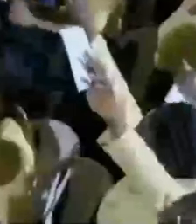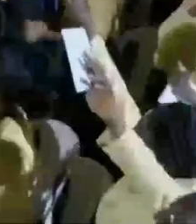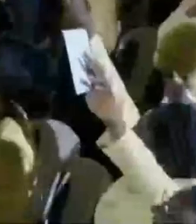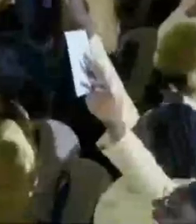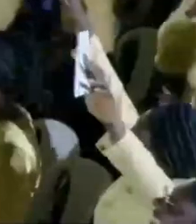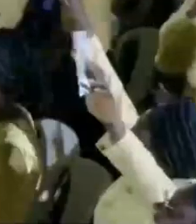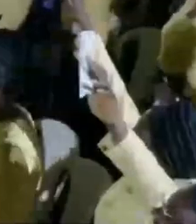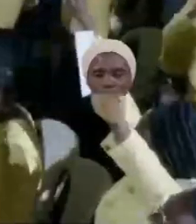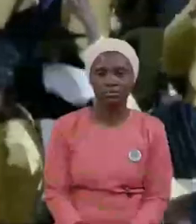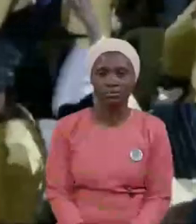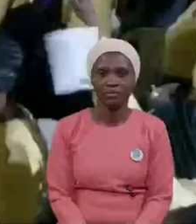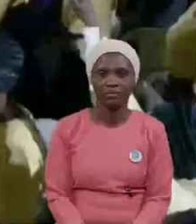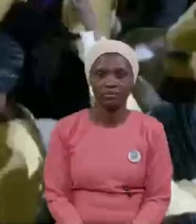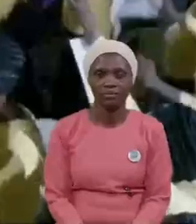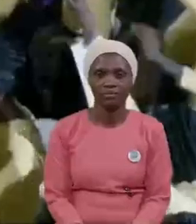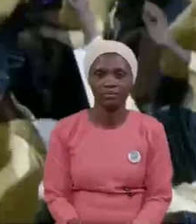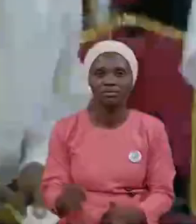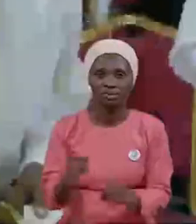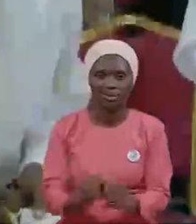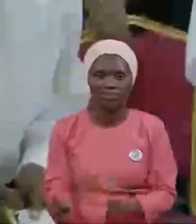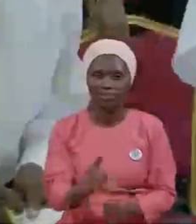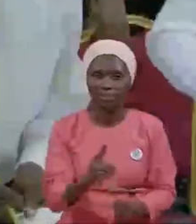Tout le monde, je dis gloire à Dieu.